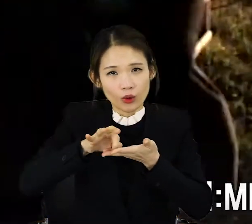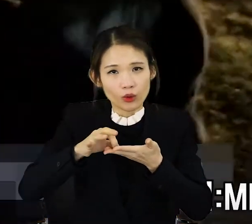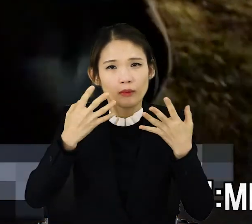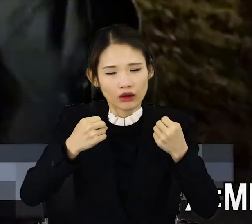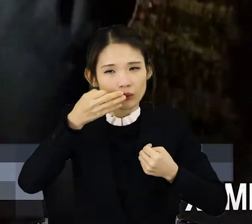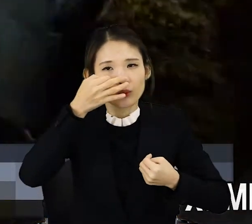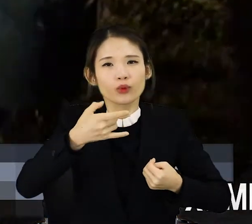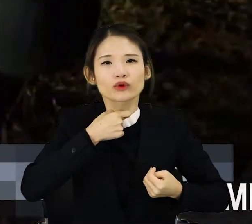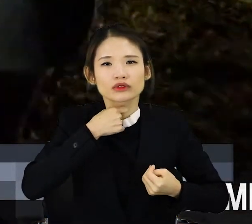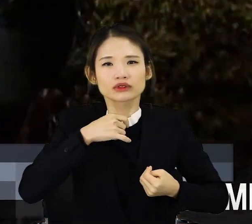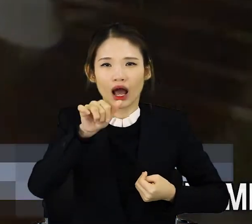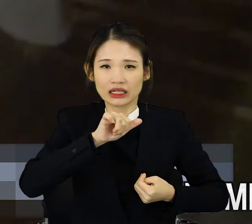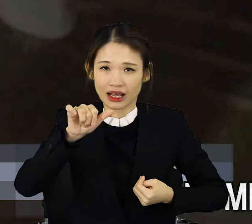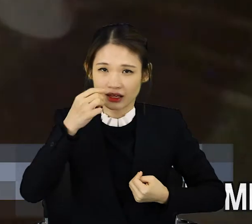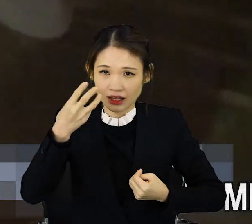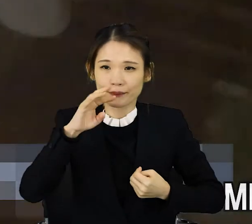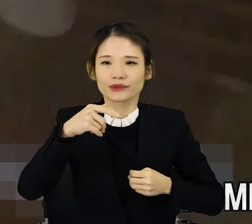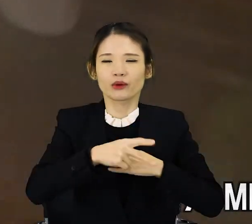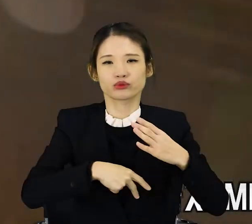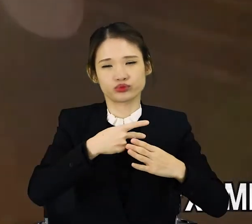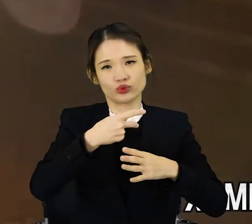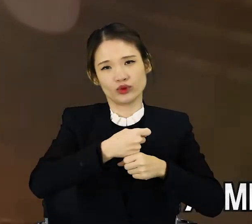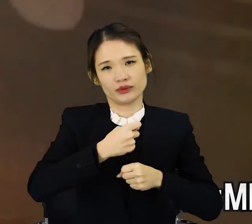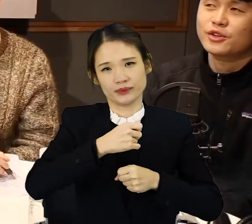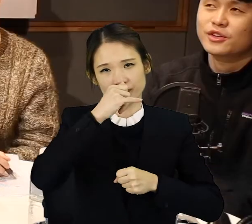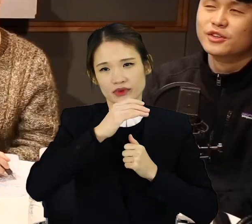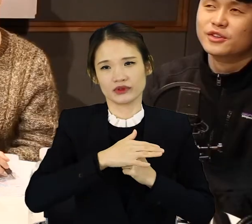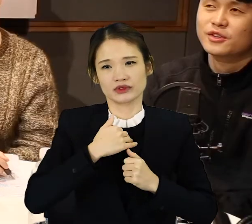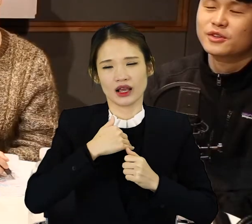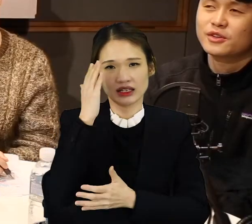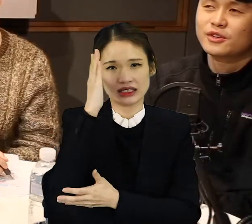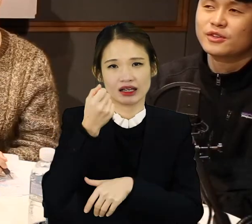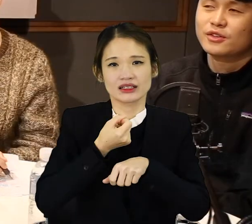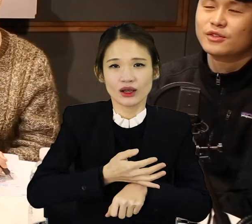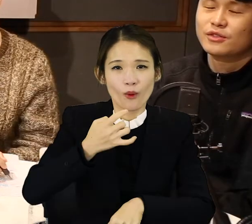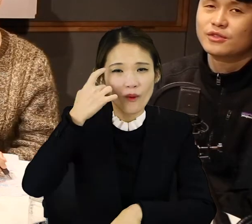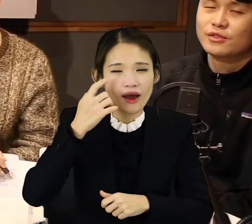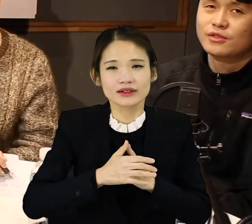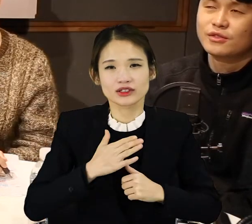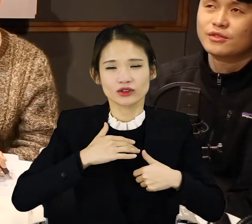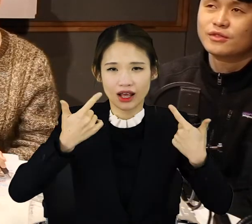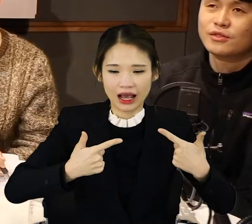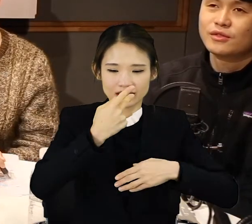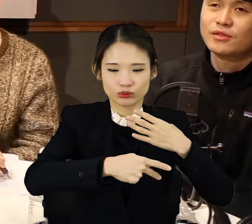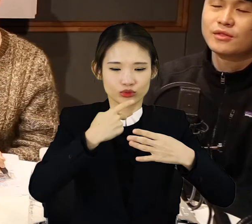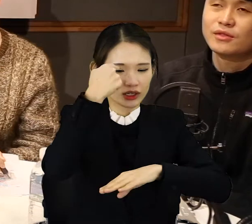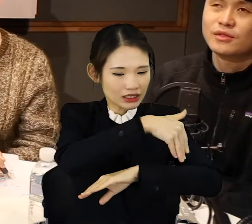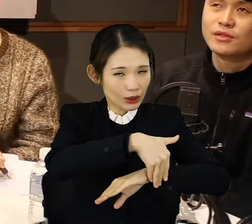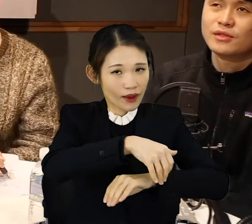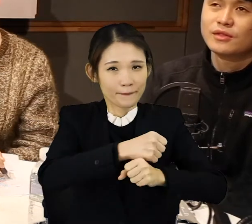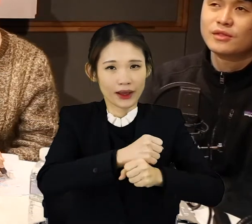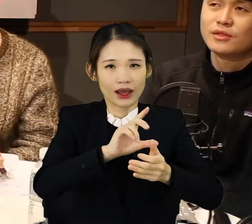근데 그게 이제 아시아 3탄 지브로라는 이제 프로그램이었거든요. 네. 제가 이 얘기를 왜 하느냐? 저는 항상 프로그램을 기획을 할